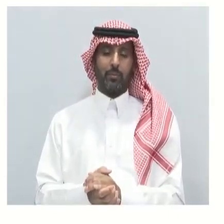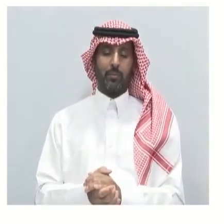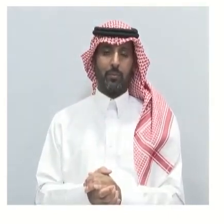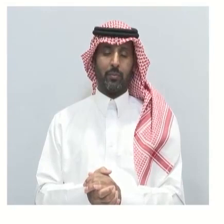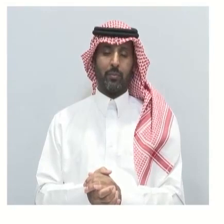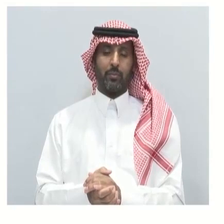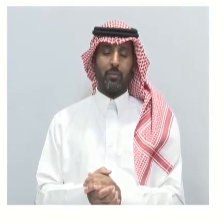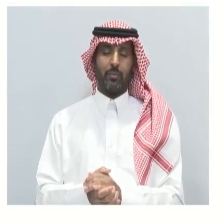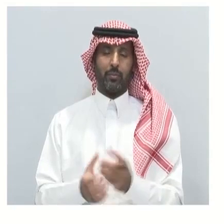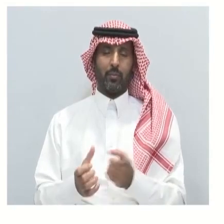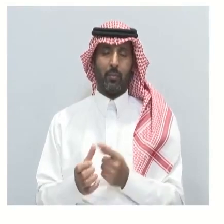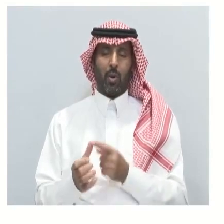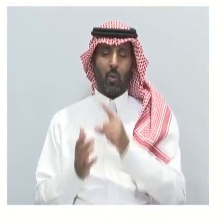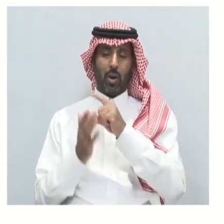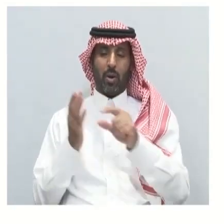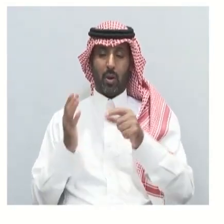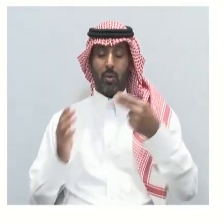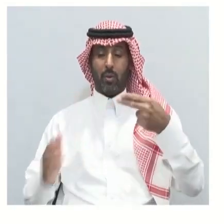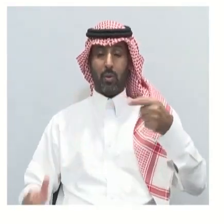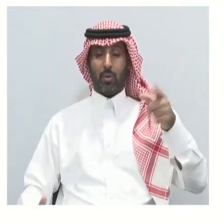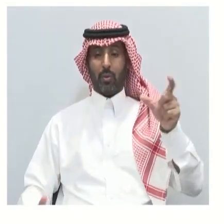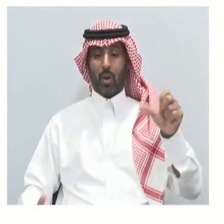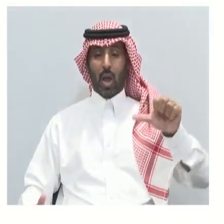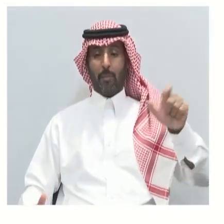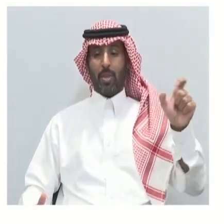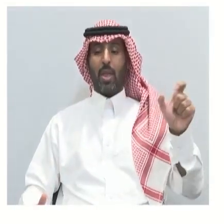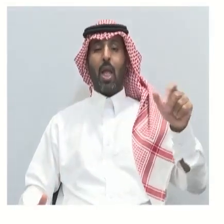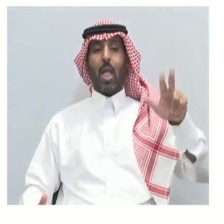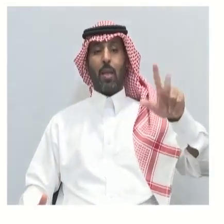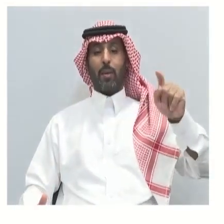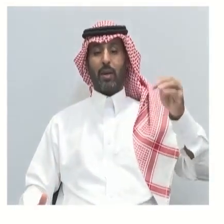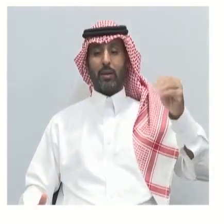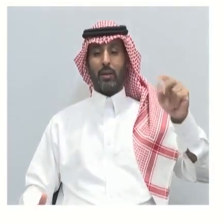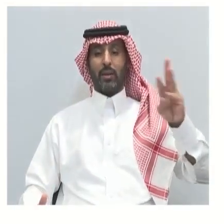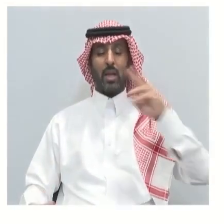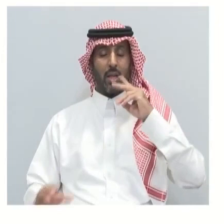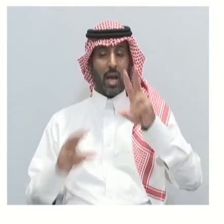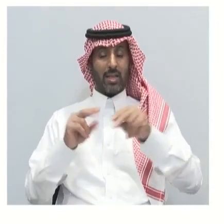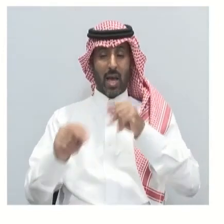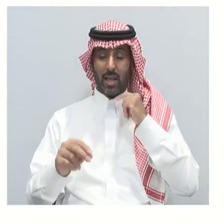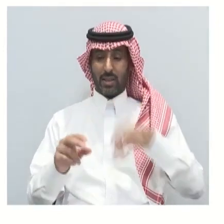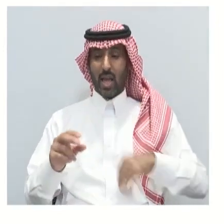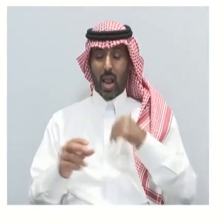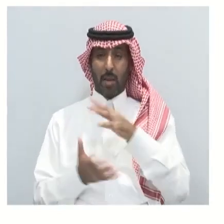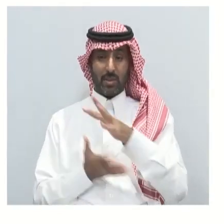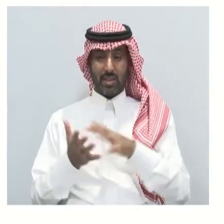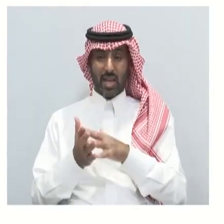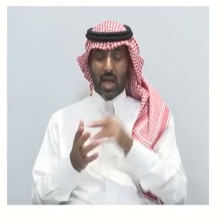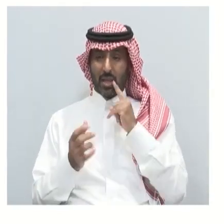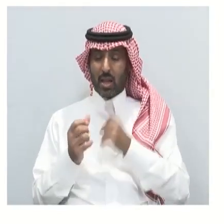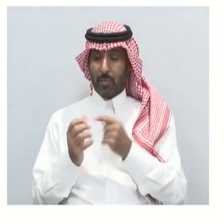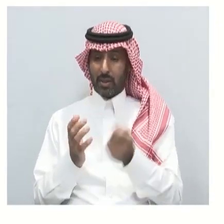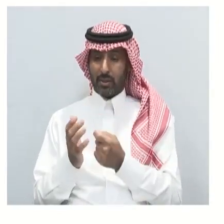والمصادر تتناول كل خطوه لدينا العنوان البحث انه ذكرنا ان بعد ان اختار الطالب مشكله البحث انك تبدا